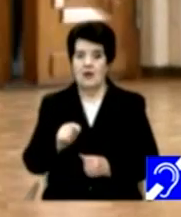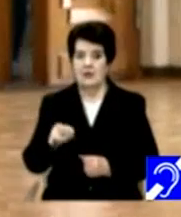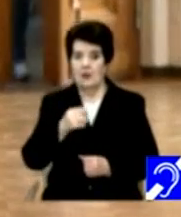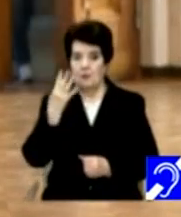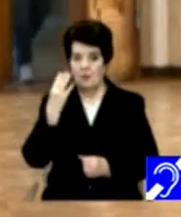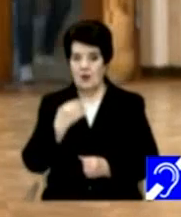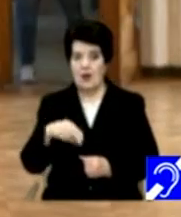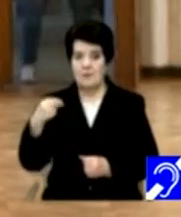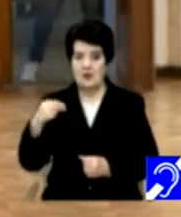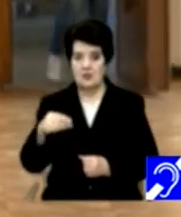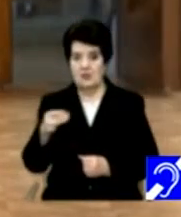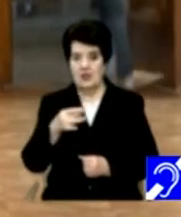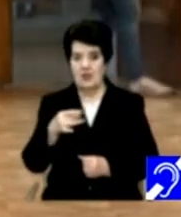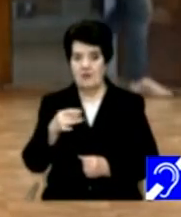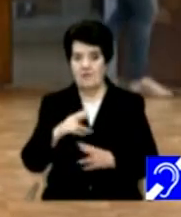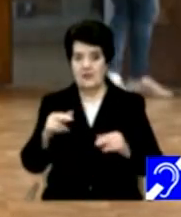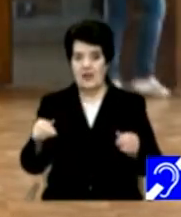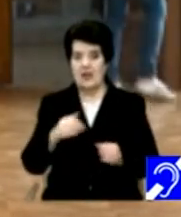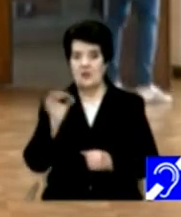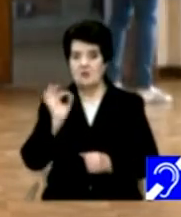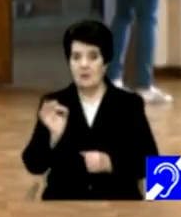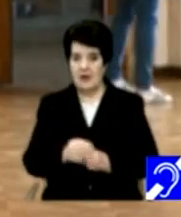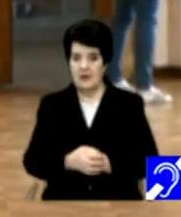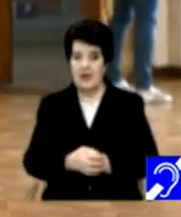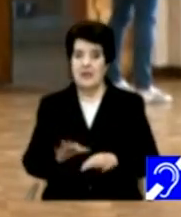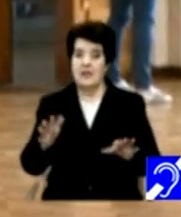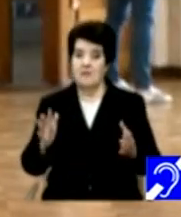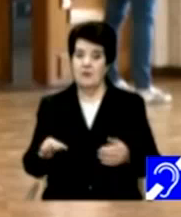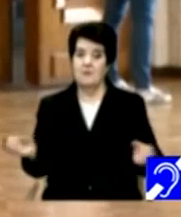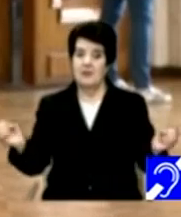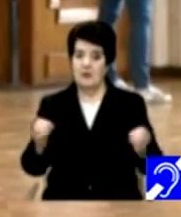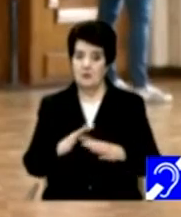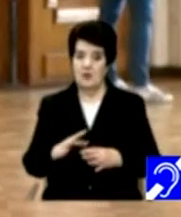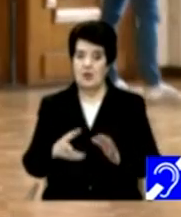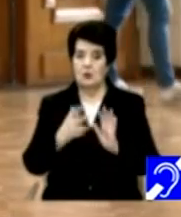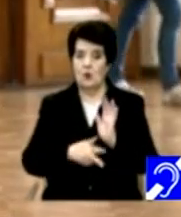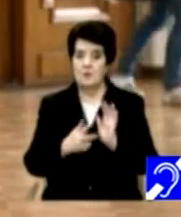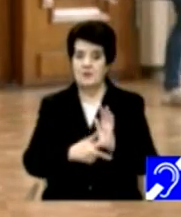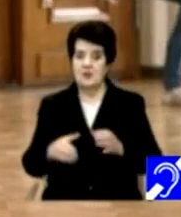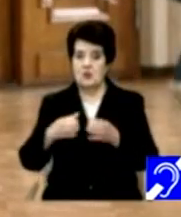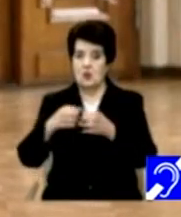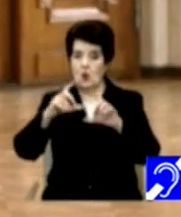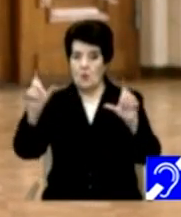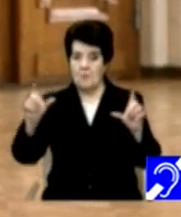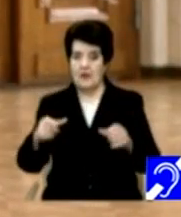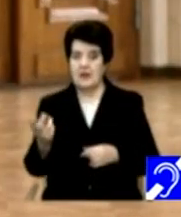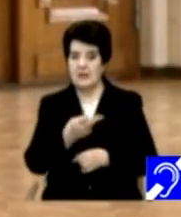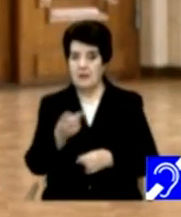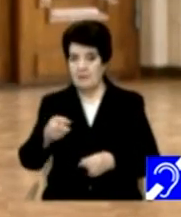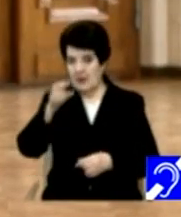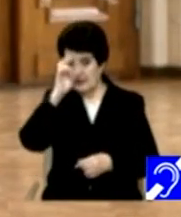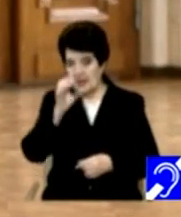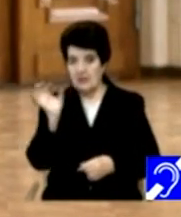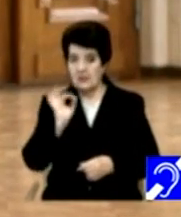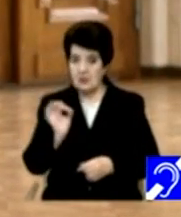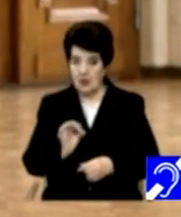a președintelui Republicii Federale Germania. Evenimentul a adunat în total 80 de companii din ambele state. Din